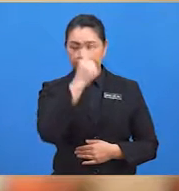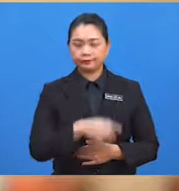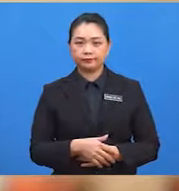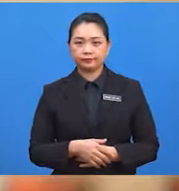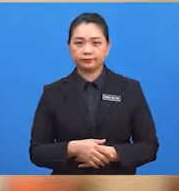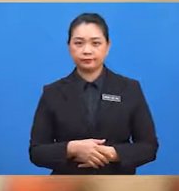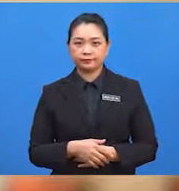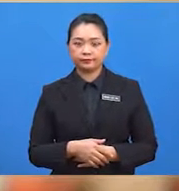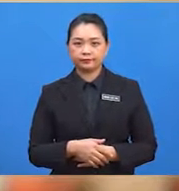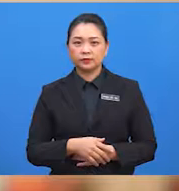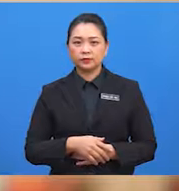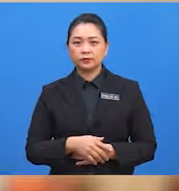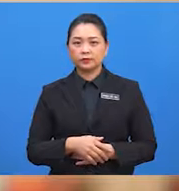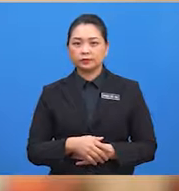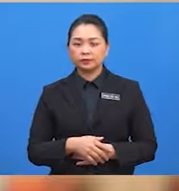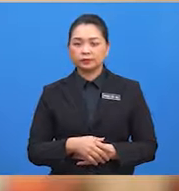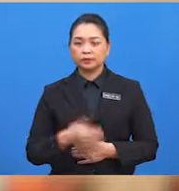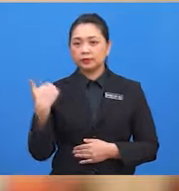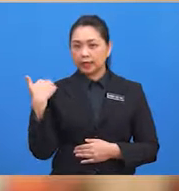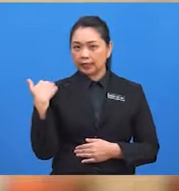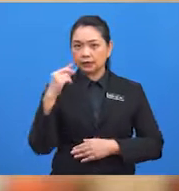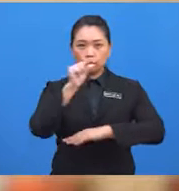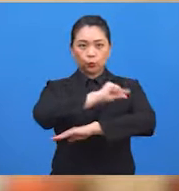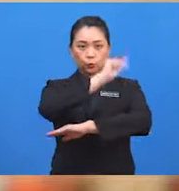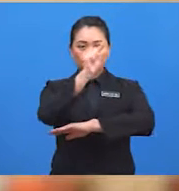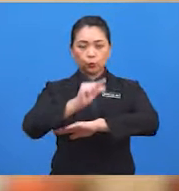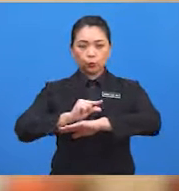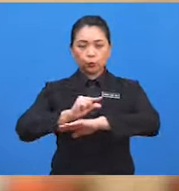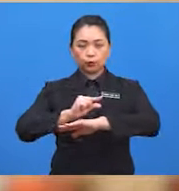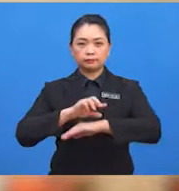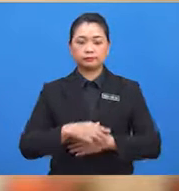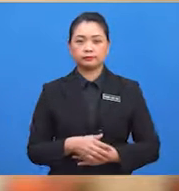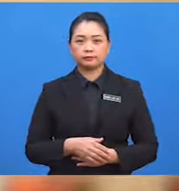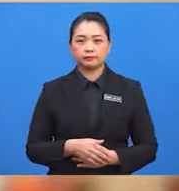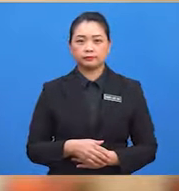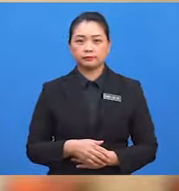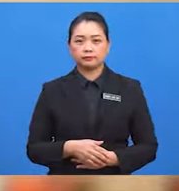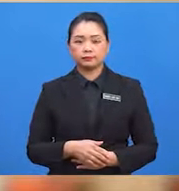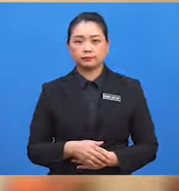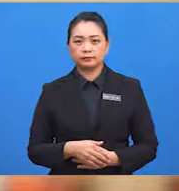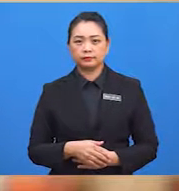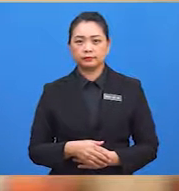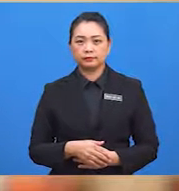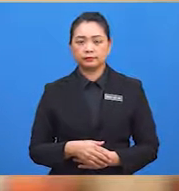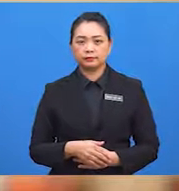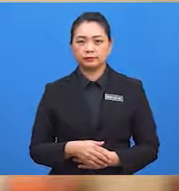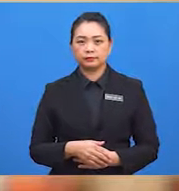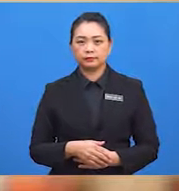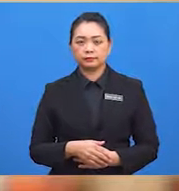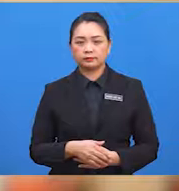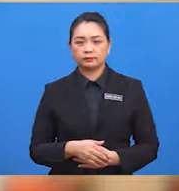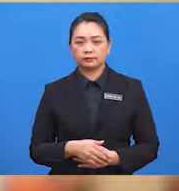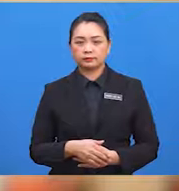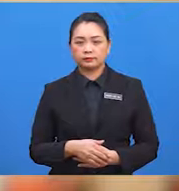dikelilingi banjaran Makran, pergunungan Baluchistan, Punjab dan Rajasthan di bahagian timur,